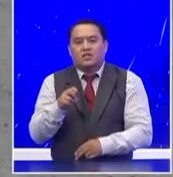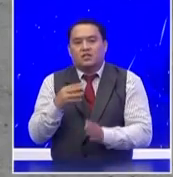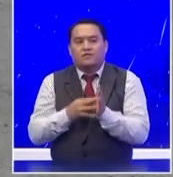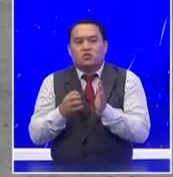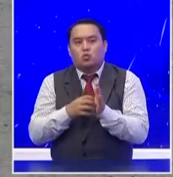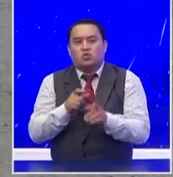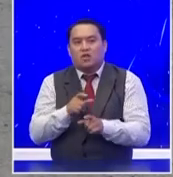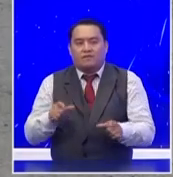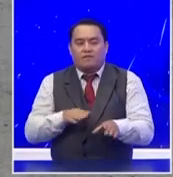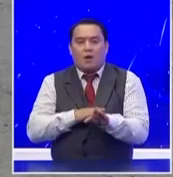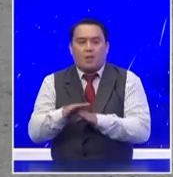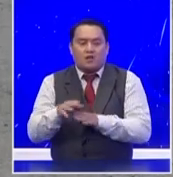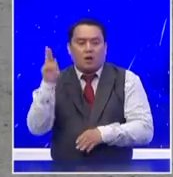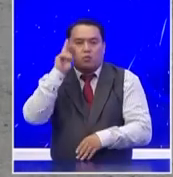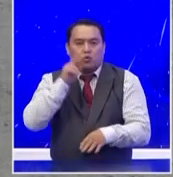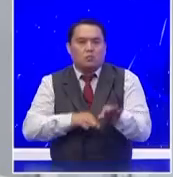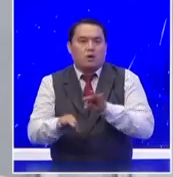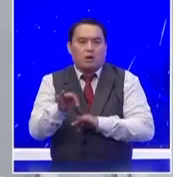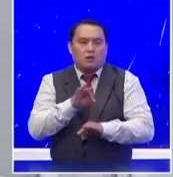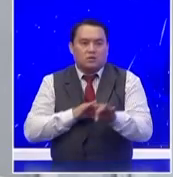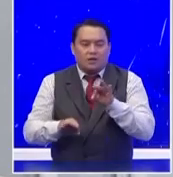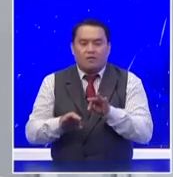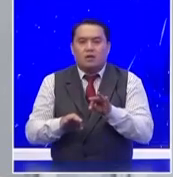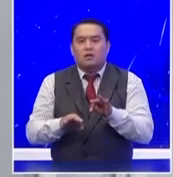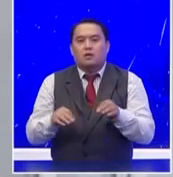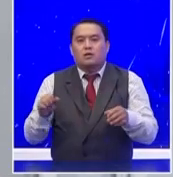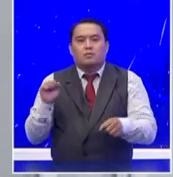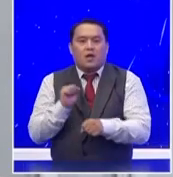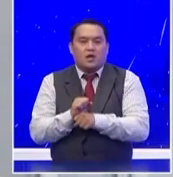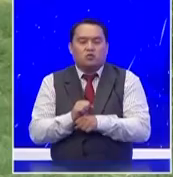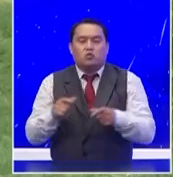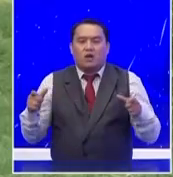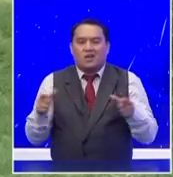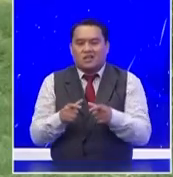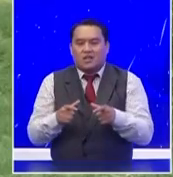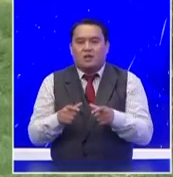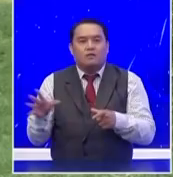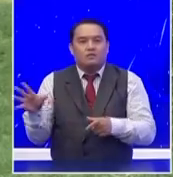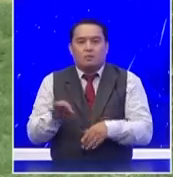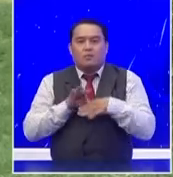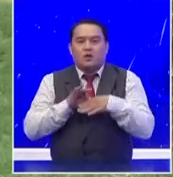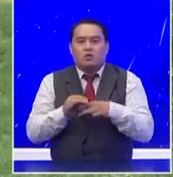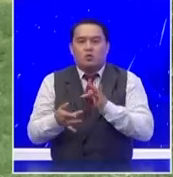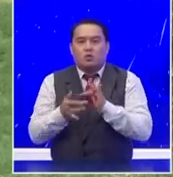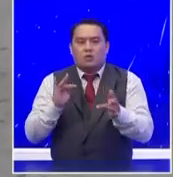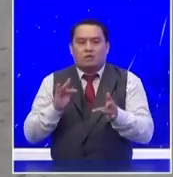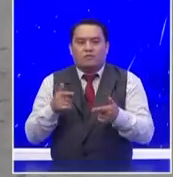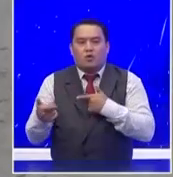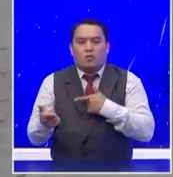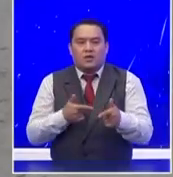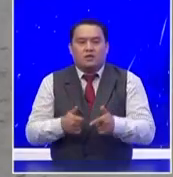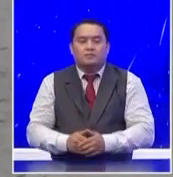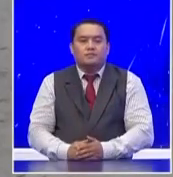2900 человек. Реализация обучающего проекта «Бастау бизнес» не прекращается даже в пандемию. Все занятия проводятся в онлайн-формате.